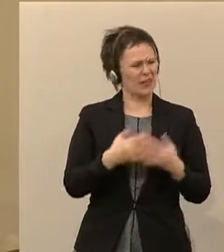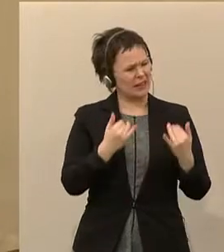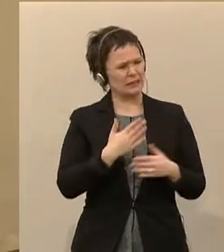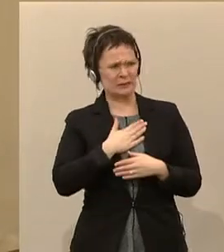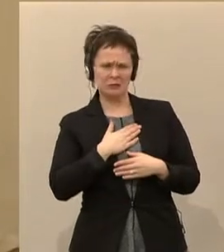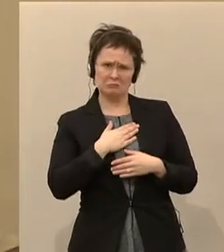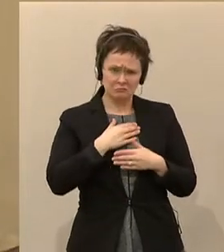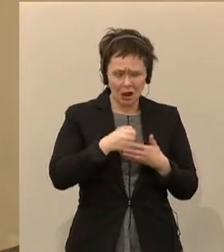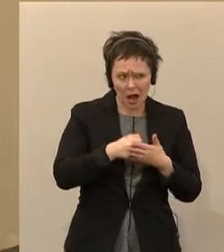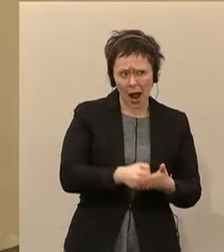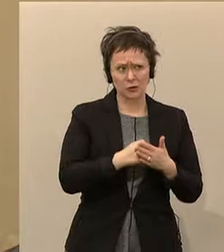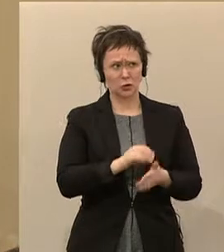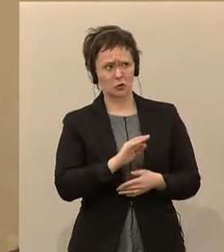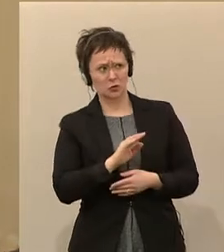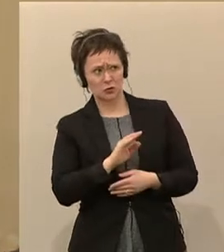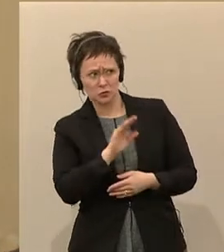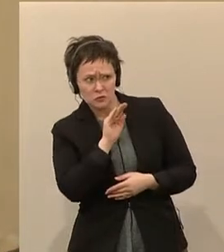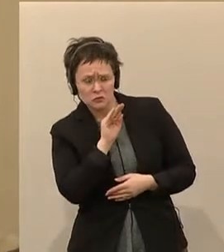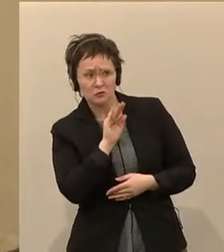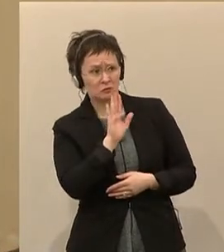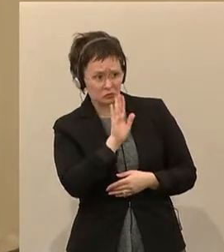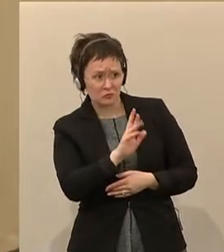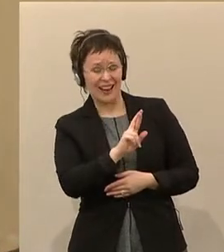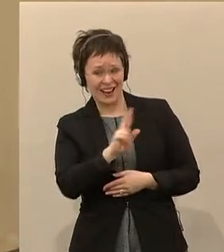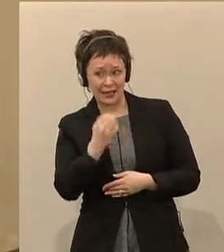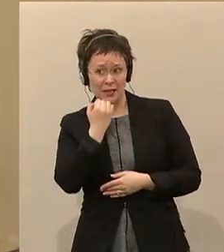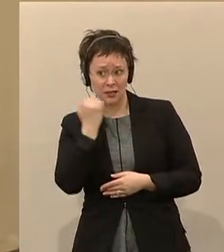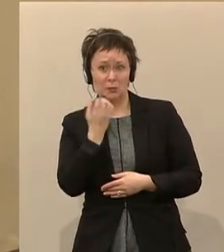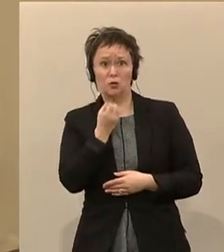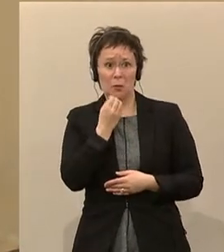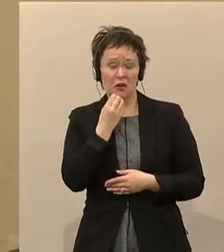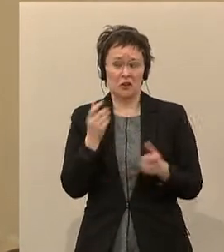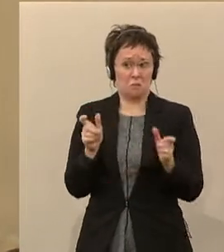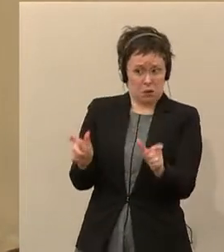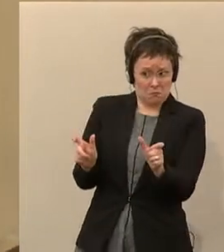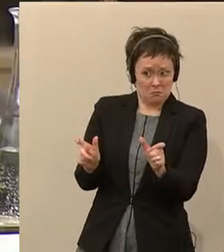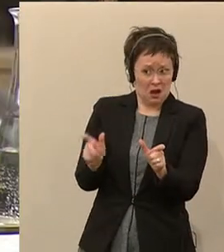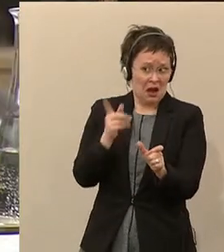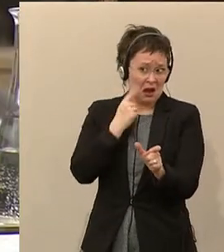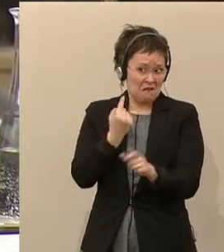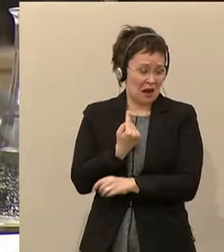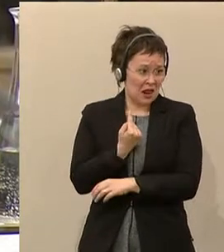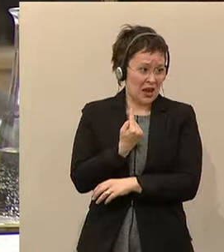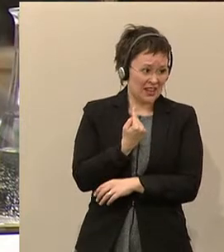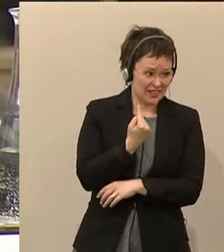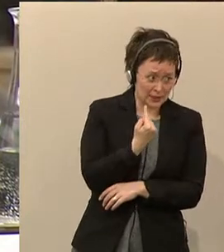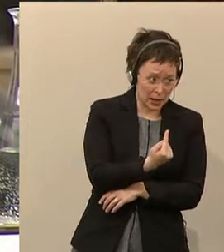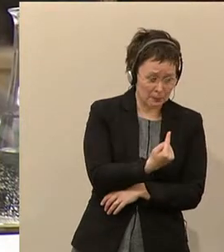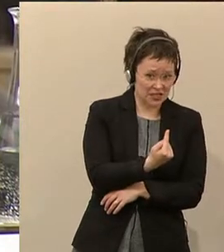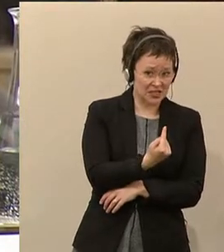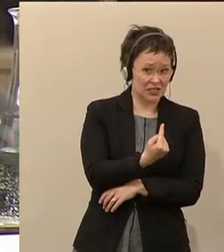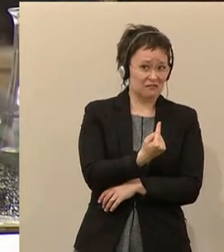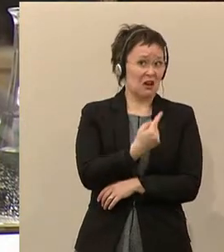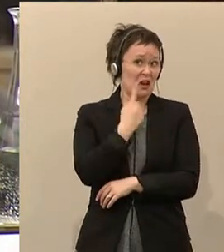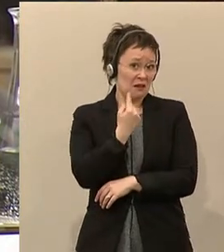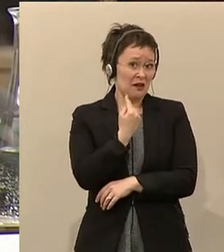sich per se einem solchen Rechtsextremismusbericht, weil Sie selbst Stargast eines